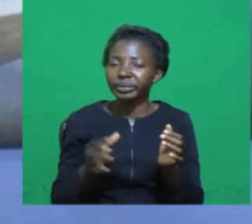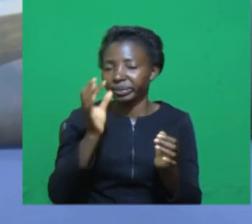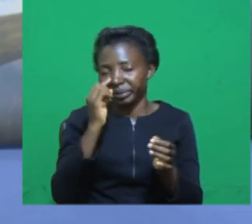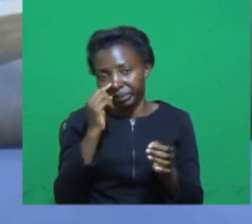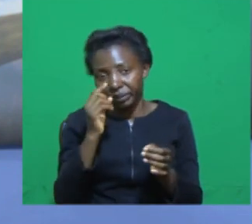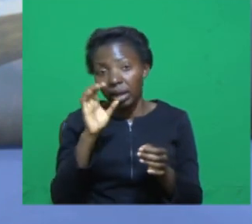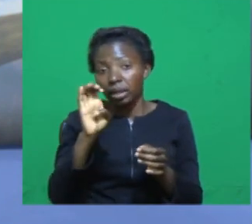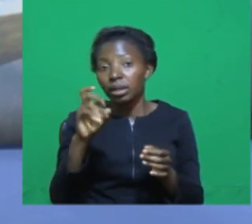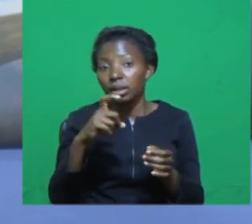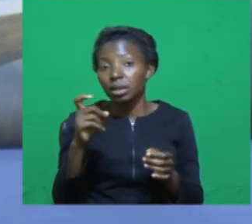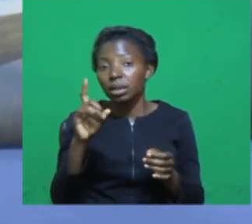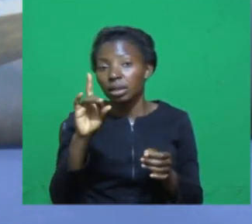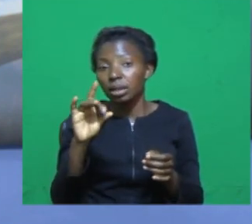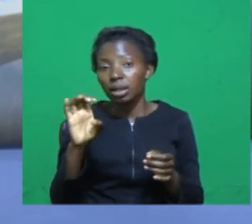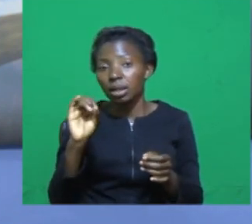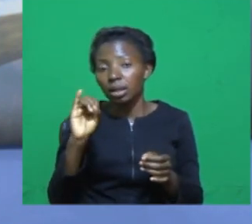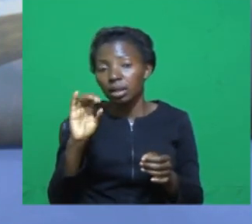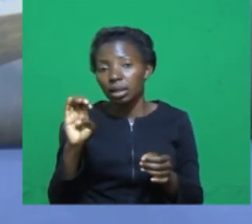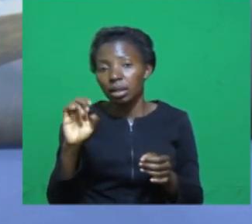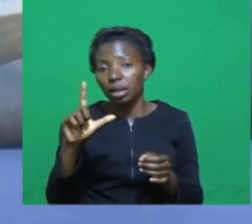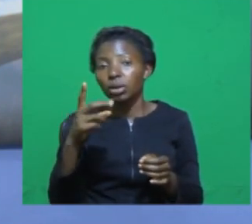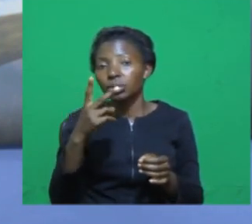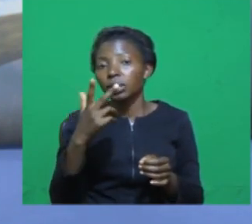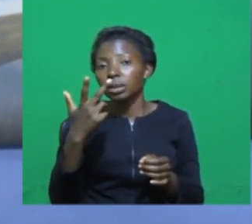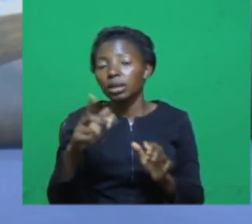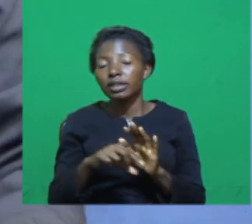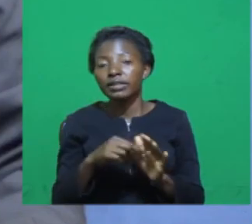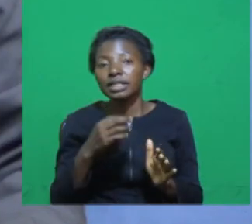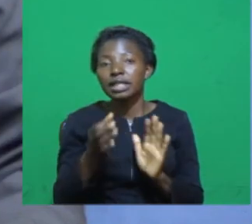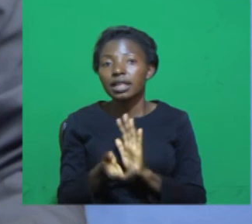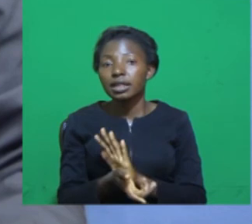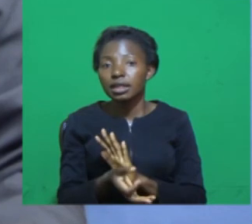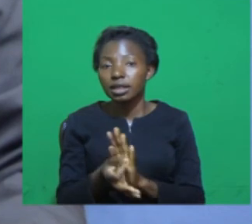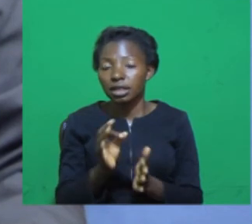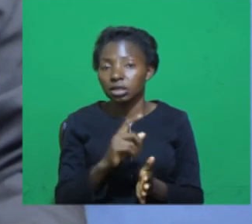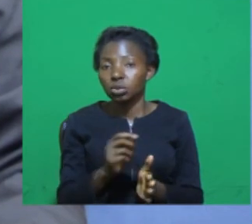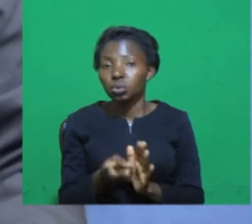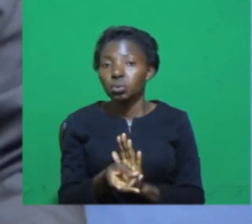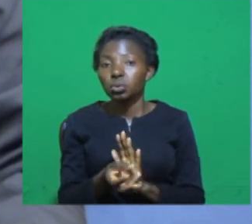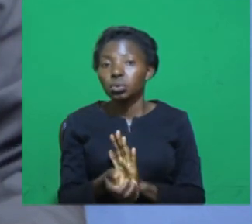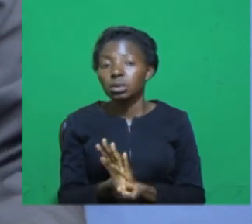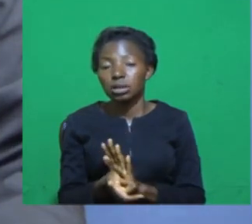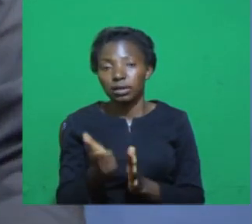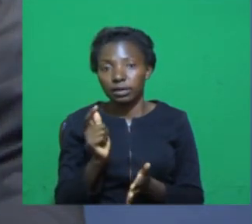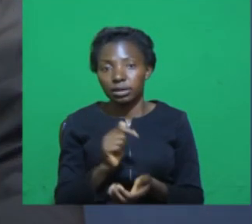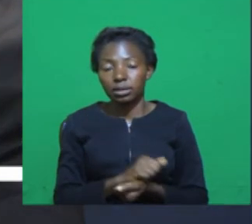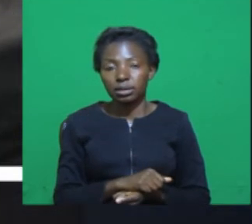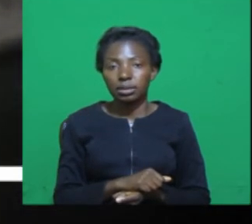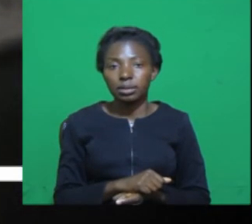28 ngatichitirayai kumhanya pastor verse 13 to 17. Ezekiel 28 verse 13. Yes.